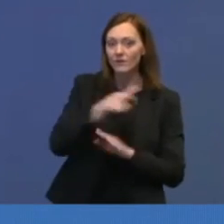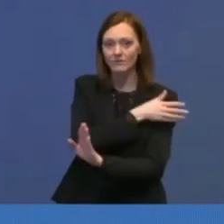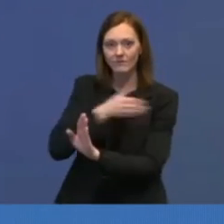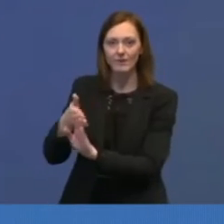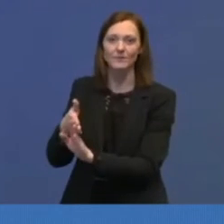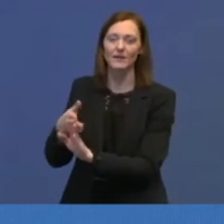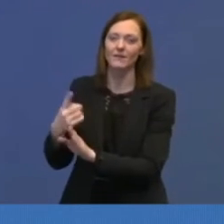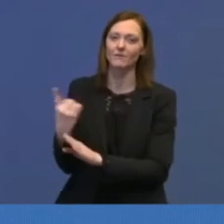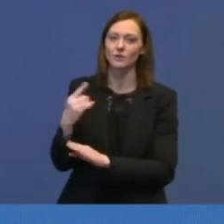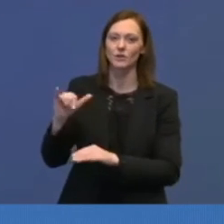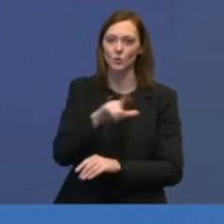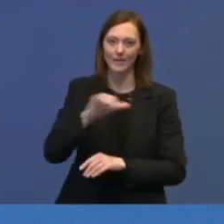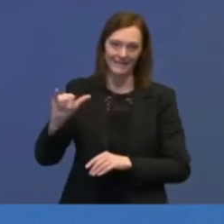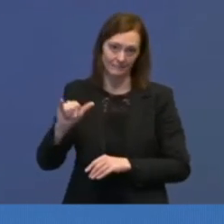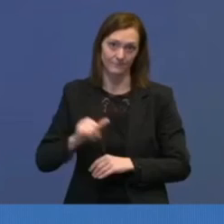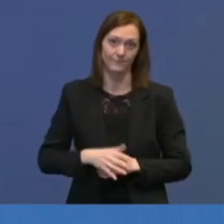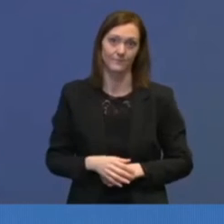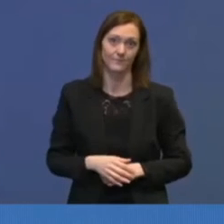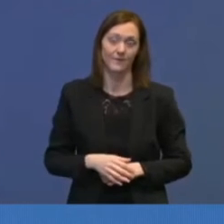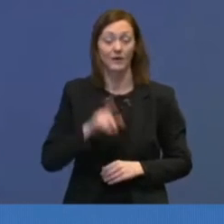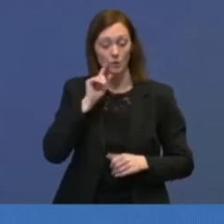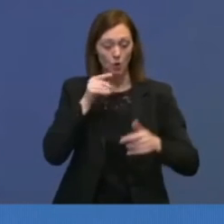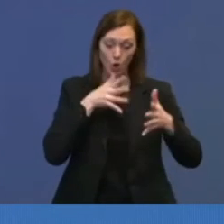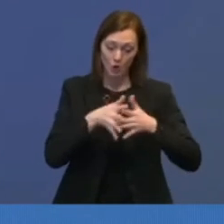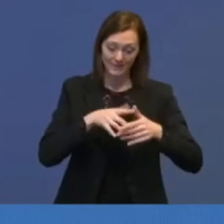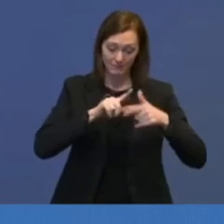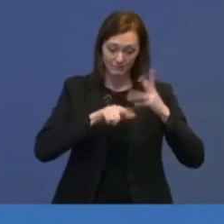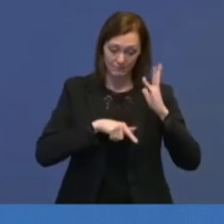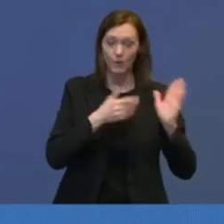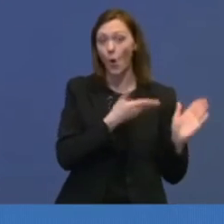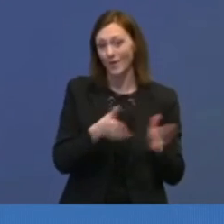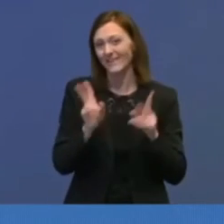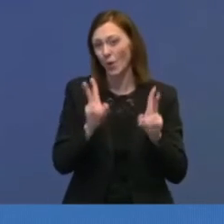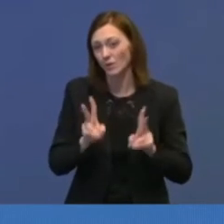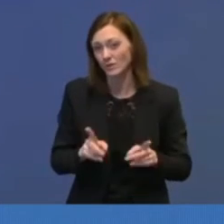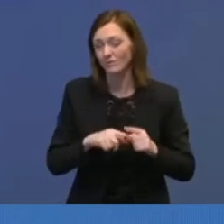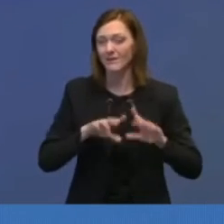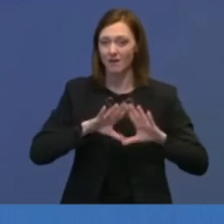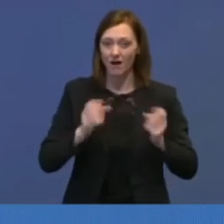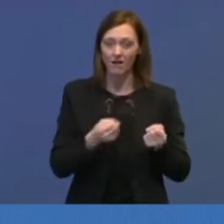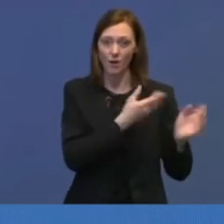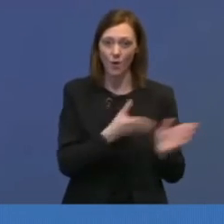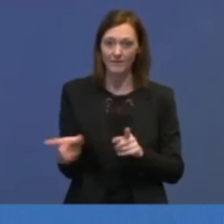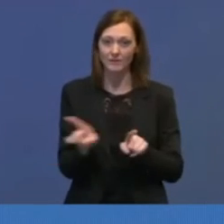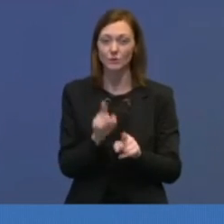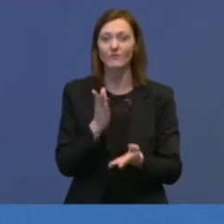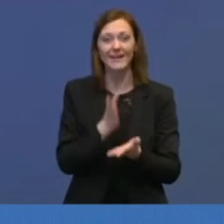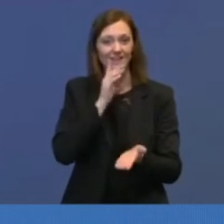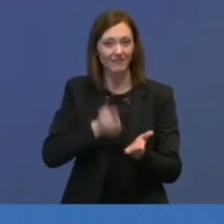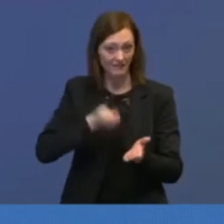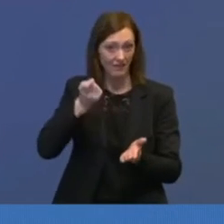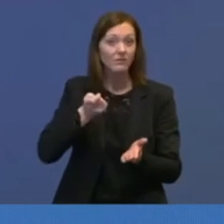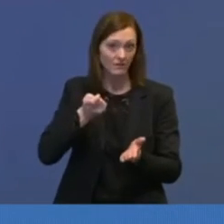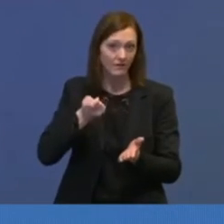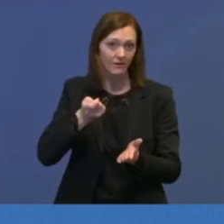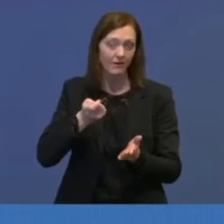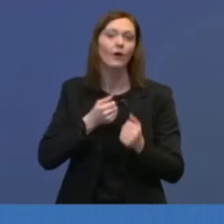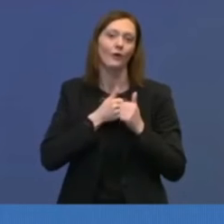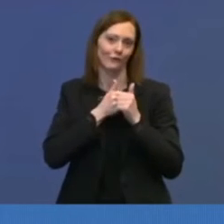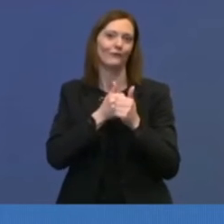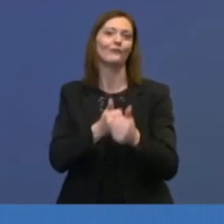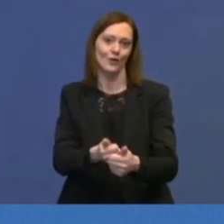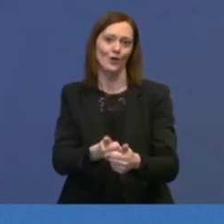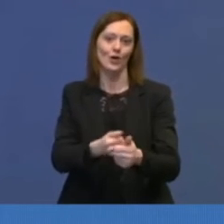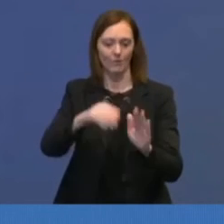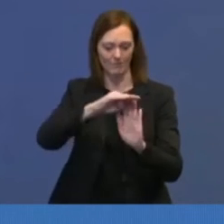soqundonan ilaa iya kuuda julaay. Waxqabadiada kalanawaan shaygi karijay lakin waxqabadiada laansi jay odaani waxay raaqiddoonan qorcha